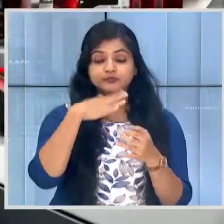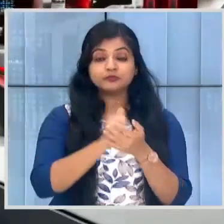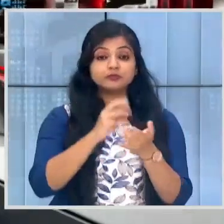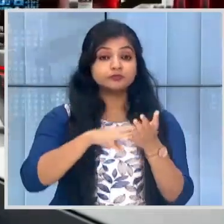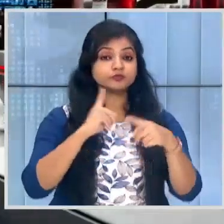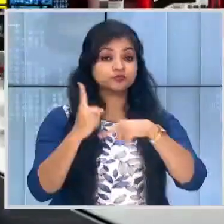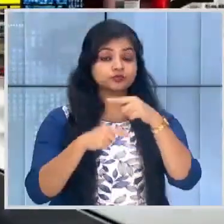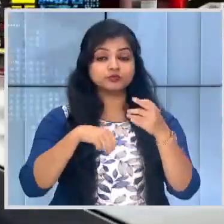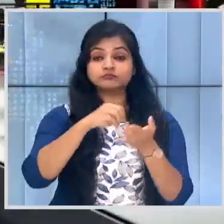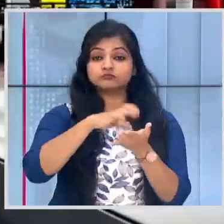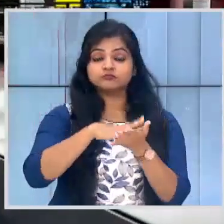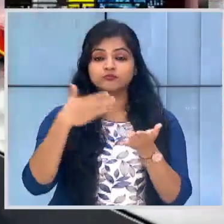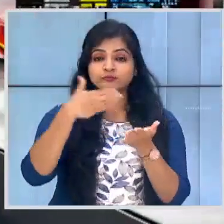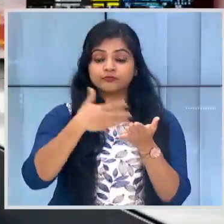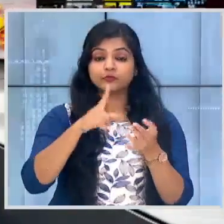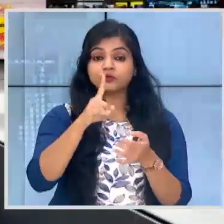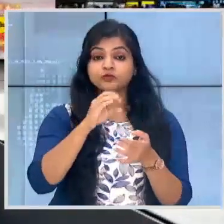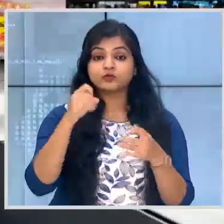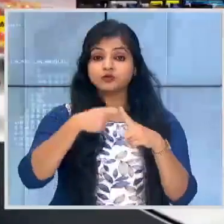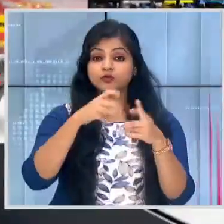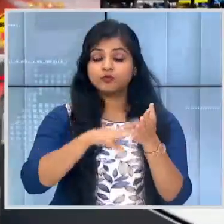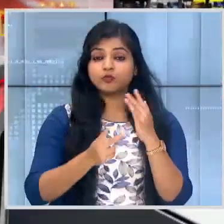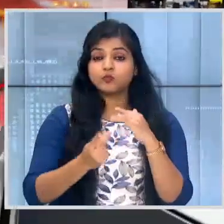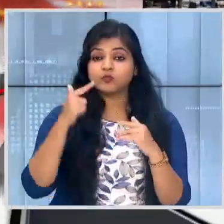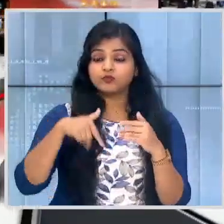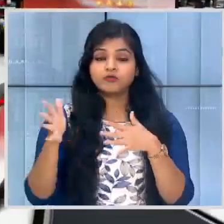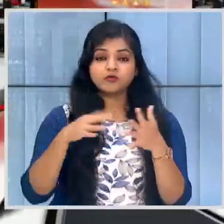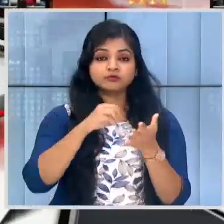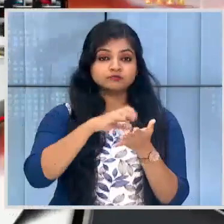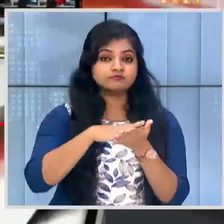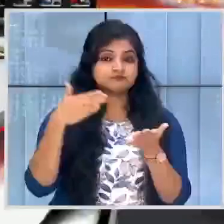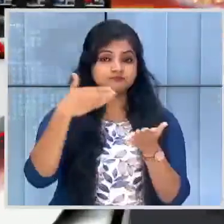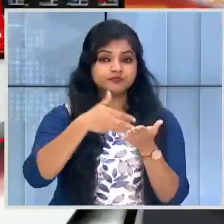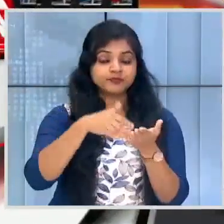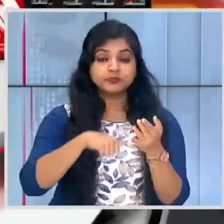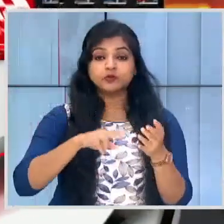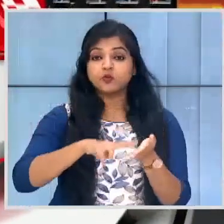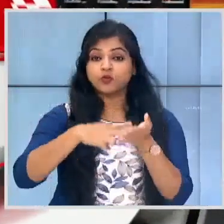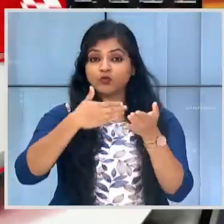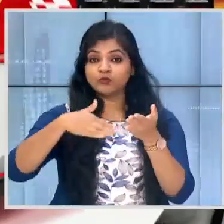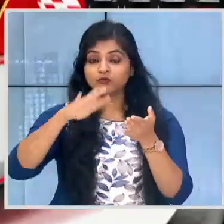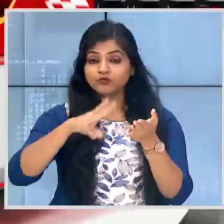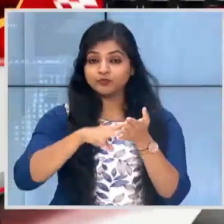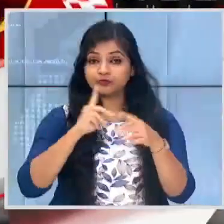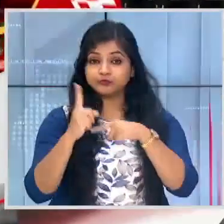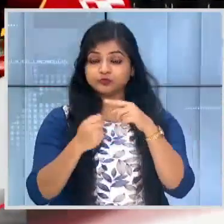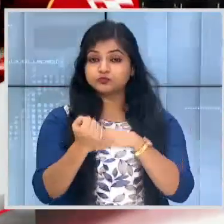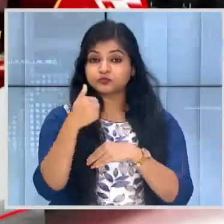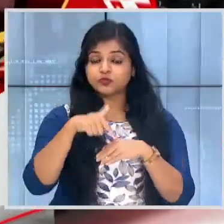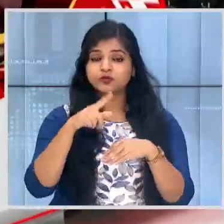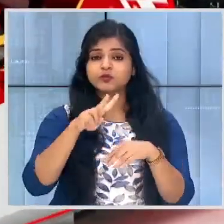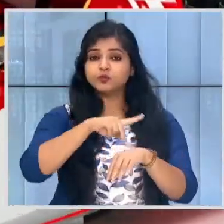മിജോം ചുഴലിക്കാറ്റ് കര തൊട്ടു 100 കിലോമീറ്റർ വേഗതയിലാണ് കാറ്റ് കരയിൽ പ്രവേശിച്ചത്. വടക്കു ഭാഗത്തേക്ക് നീങ്ങുന്ന മിഗ്ജോമിന്റെ ശക്തി